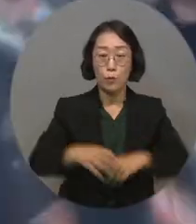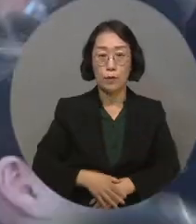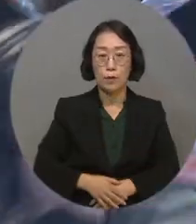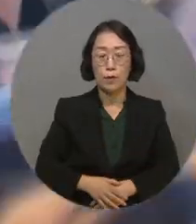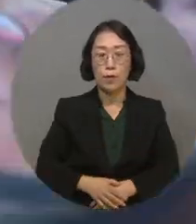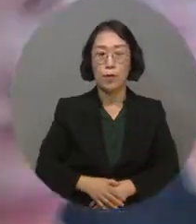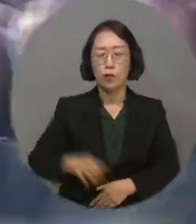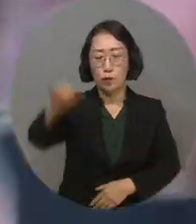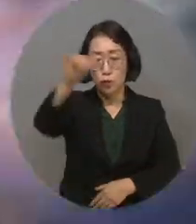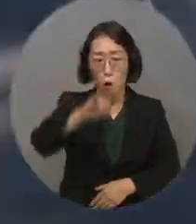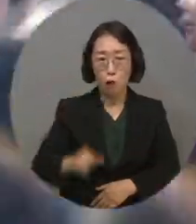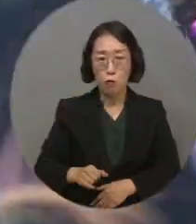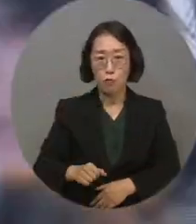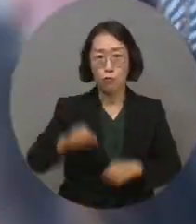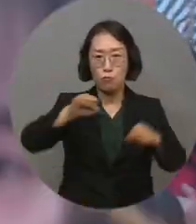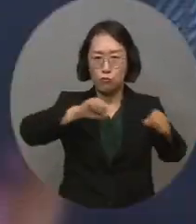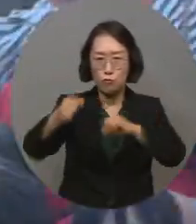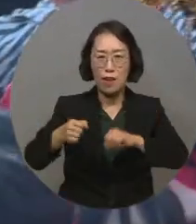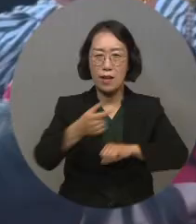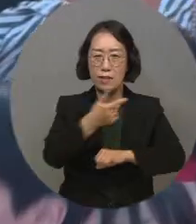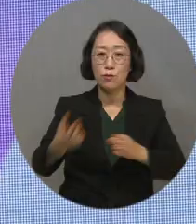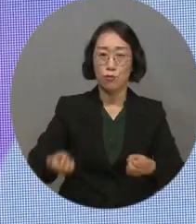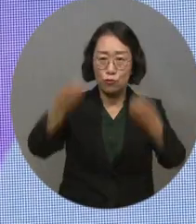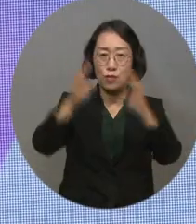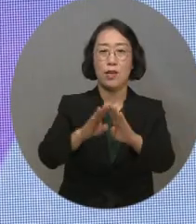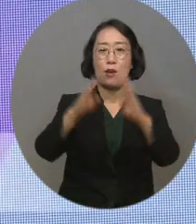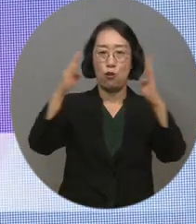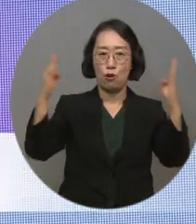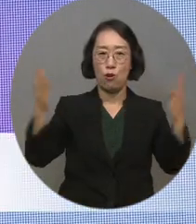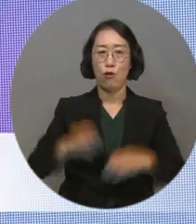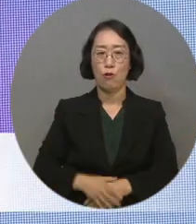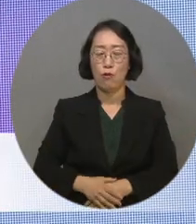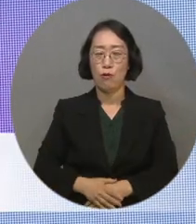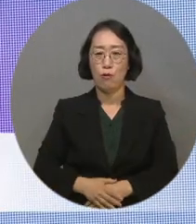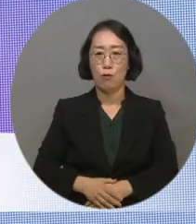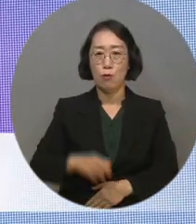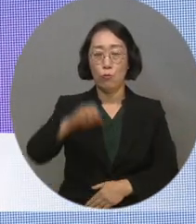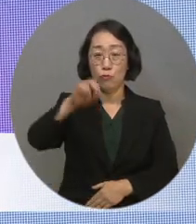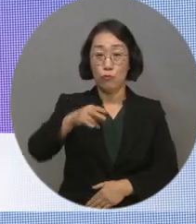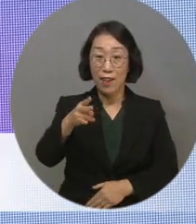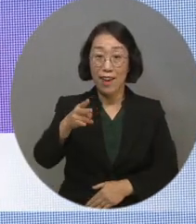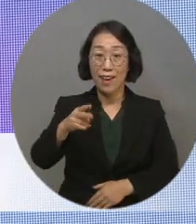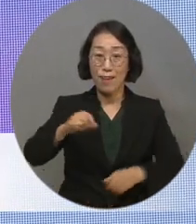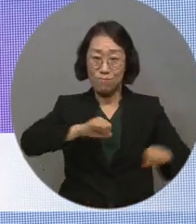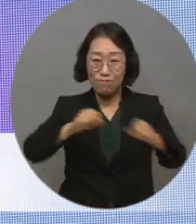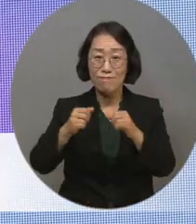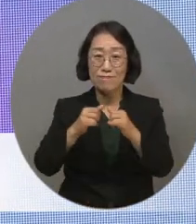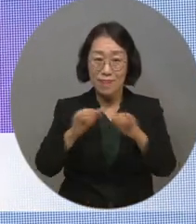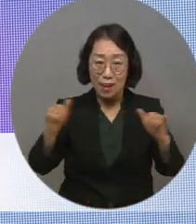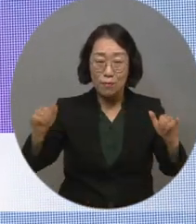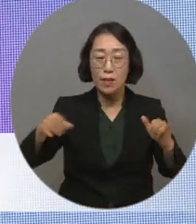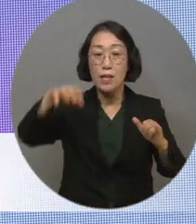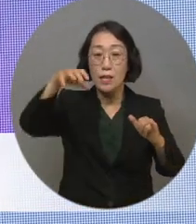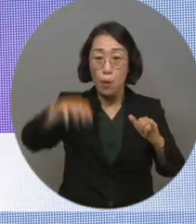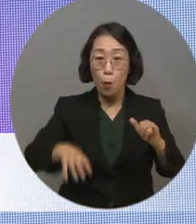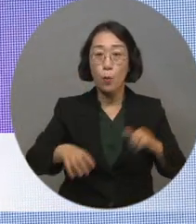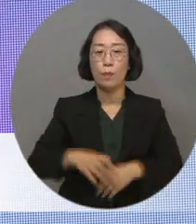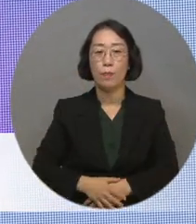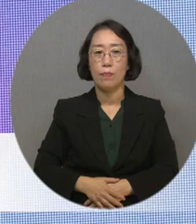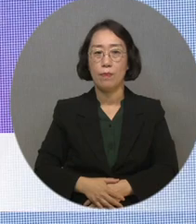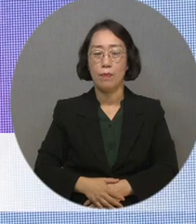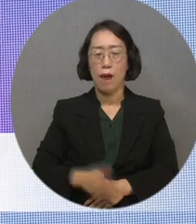신흥무관학교 전국무예 대축전이 열렸습니다. 우리 무예인들이 오늘 이곳 광화문